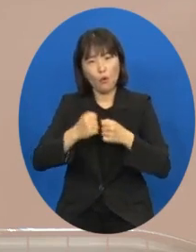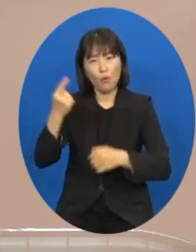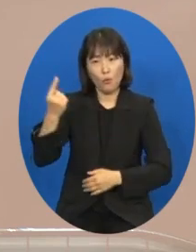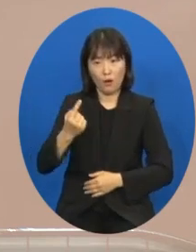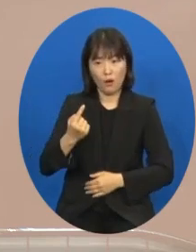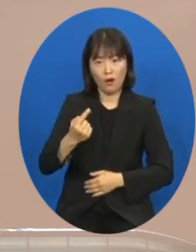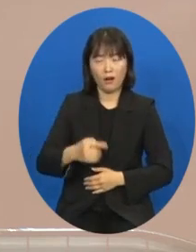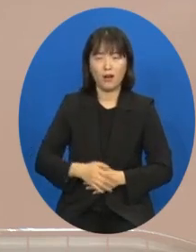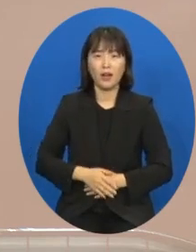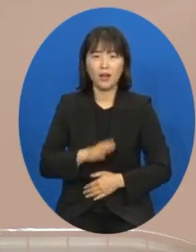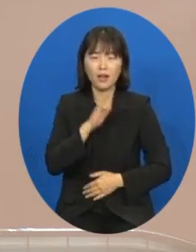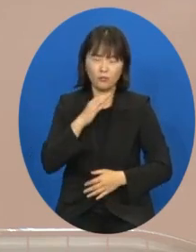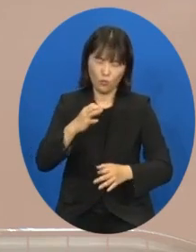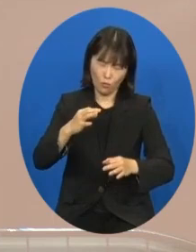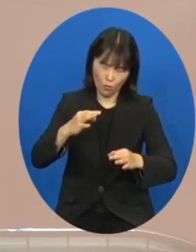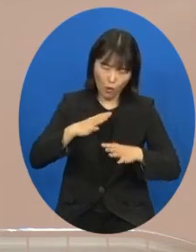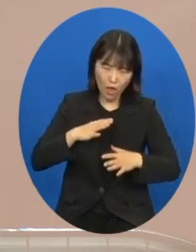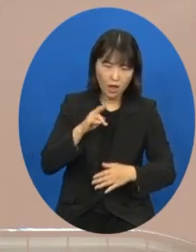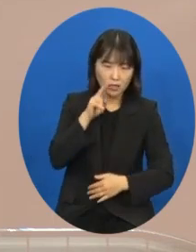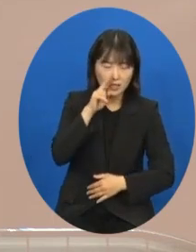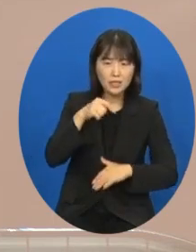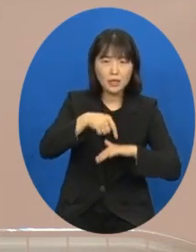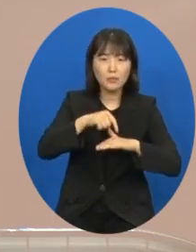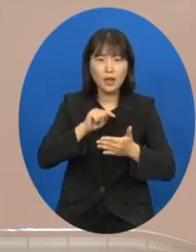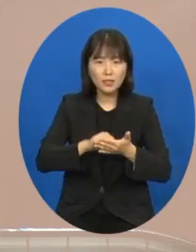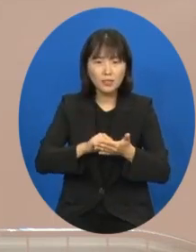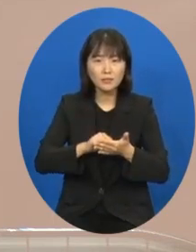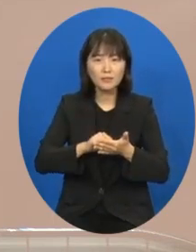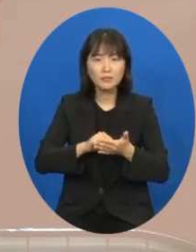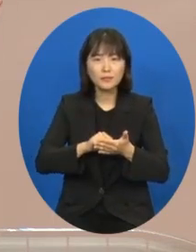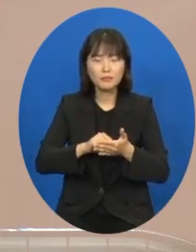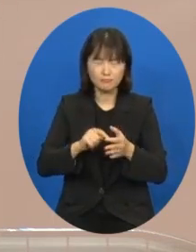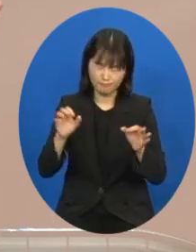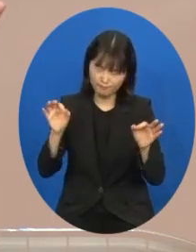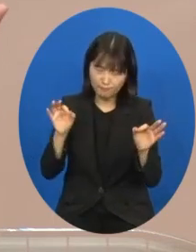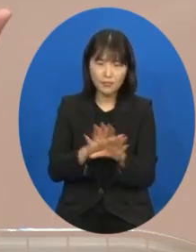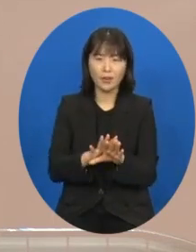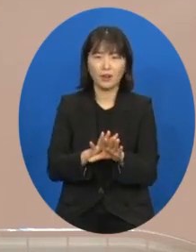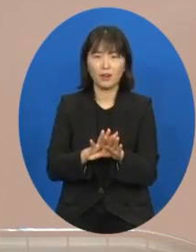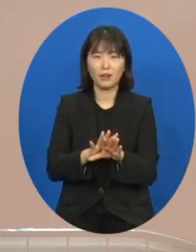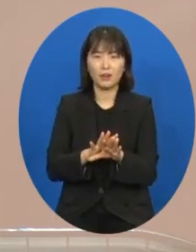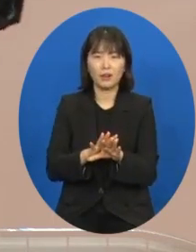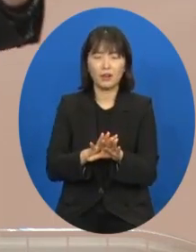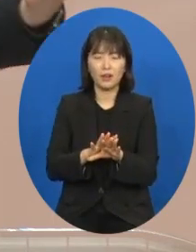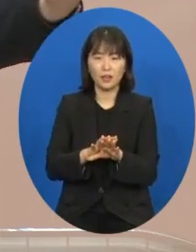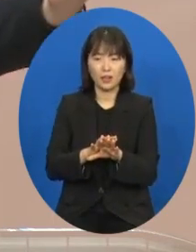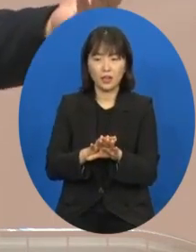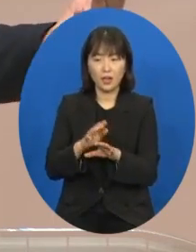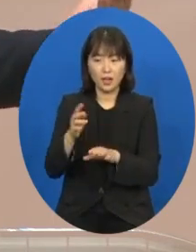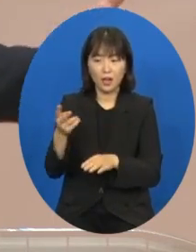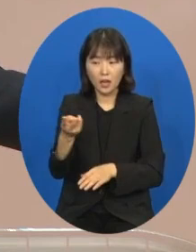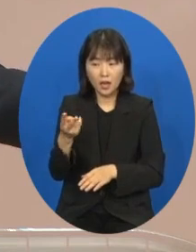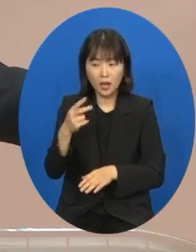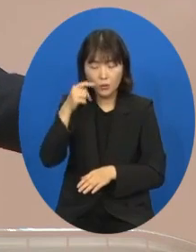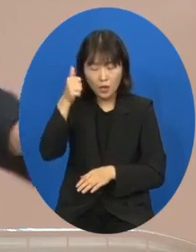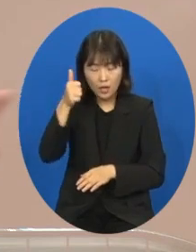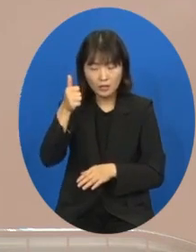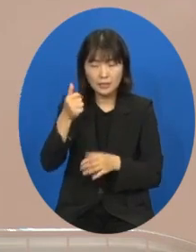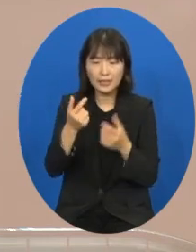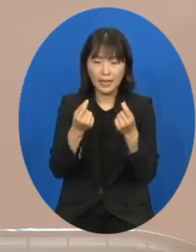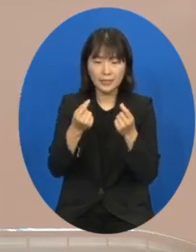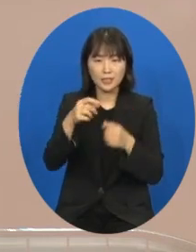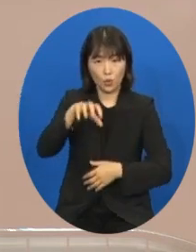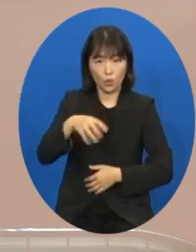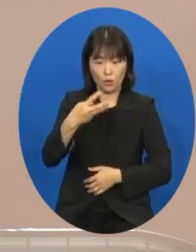참 놀랍게도 시기하고 질투하는 마음이 그냥 사라지고 그 목사님들이 같은 런던에서 목회한다는